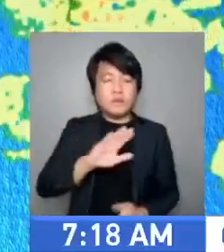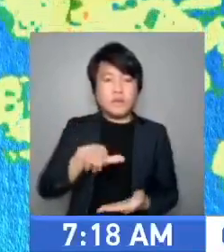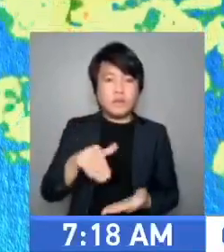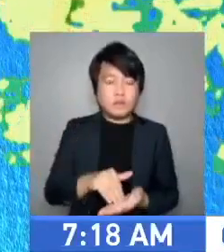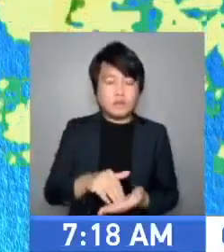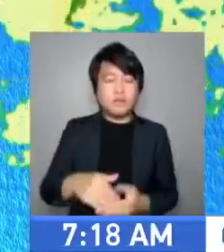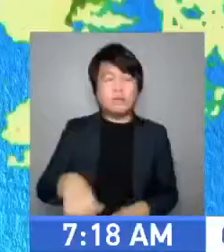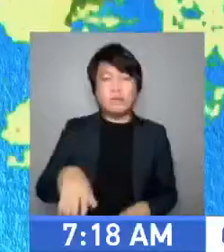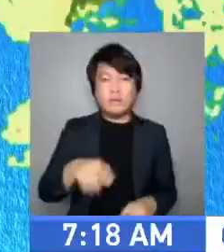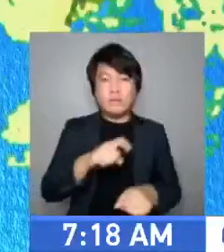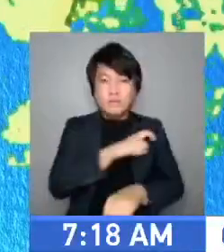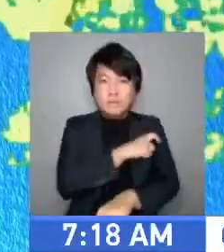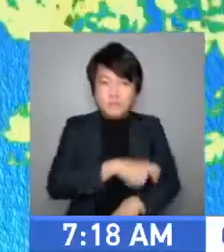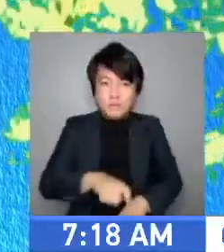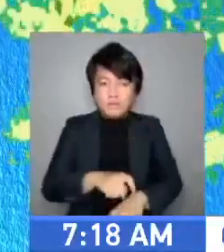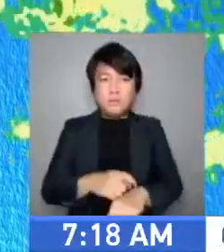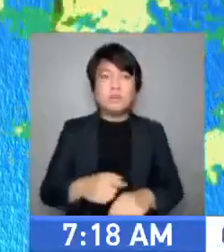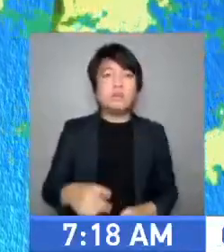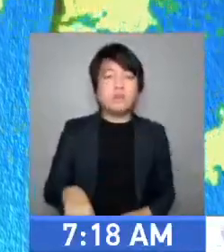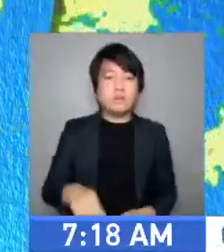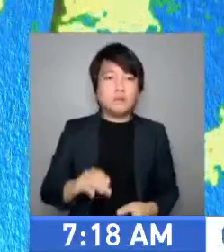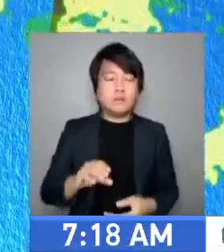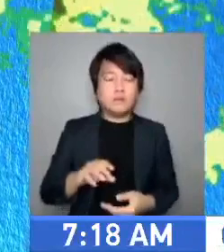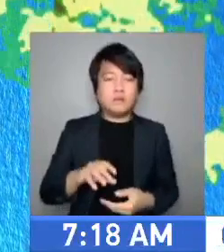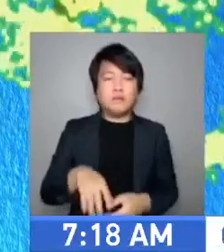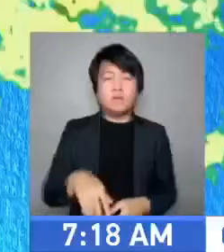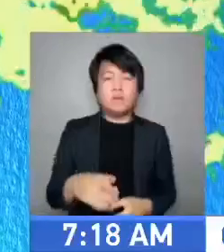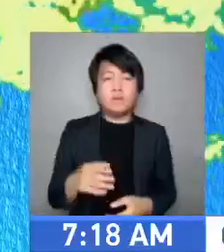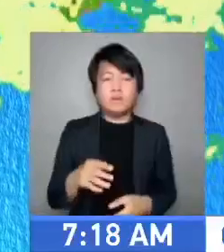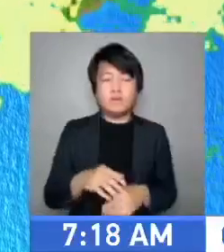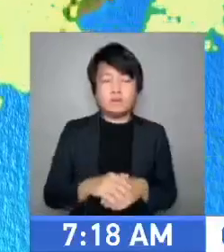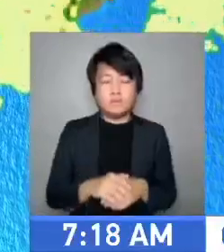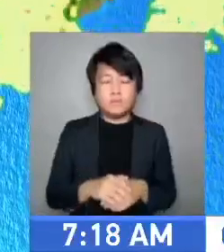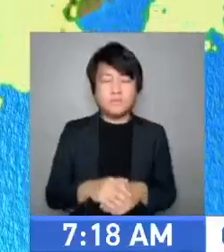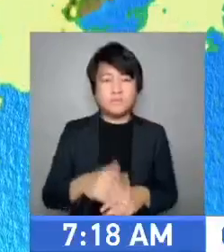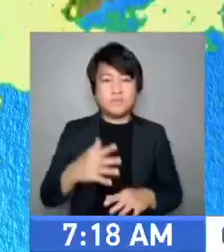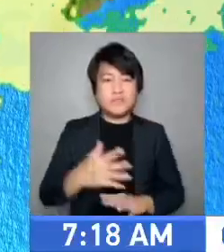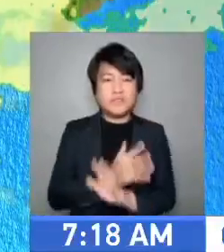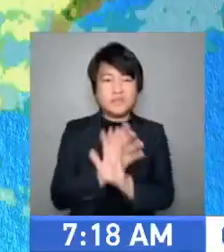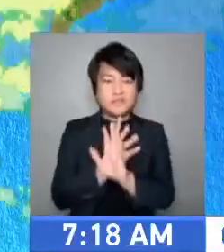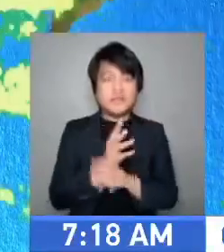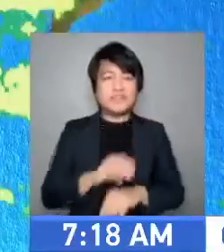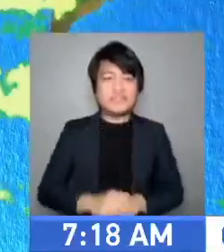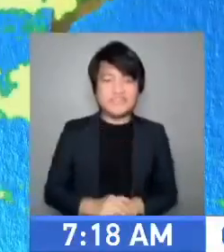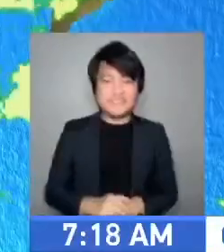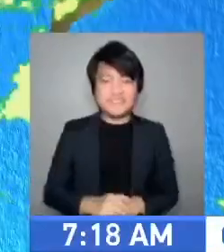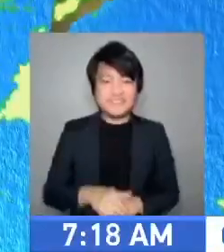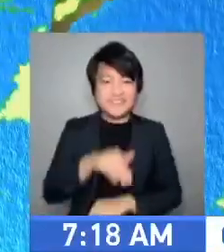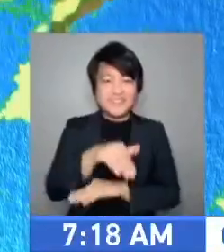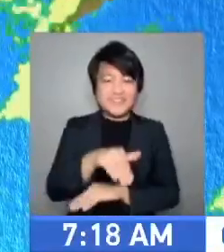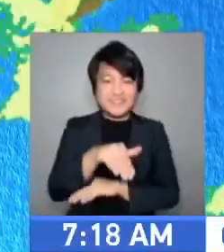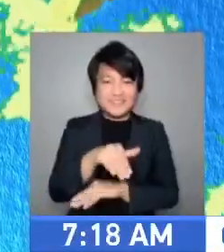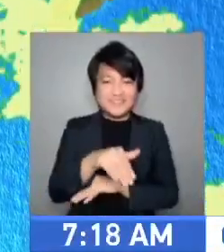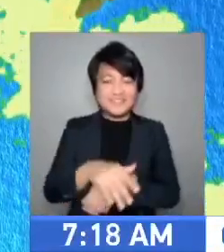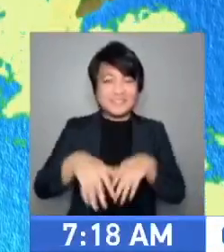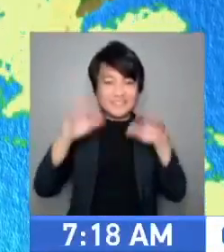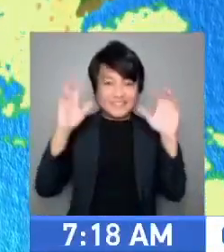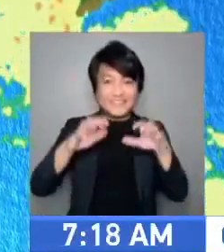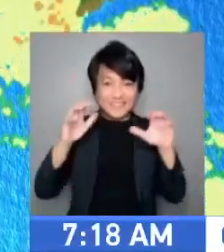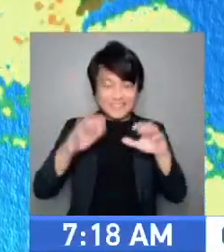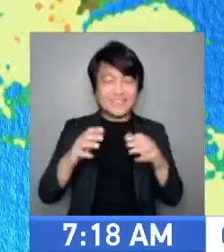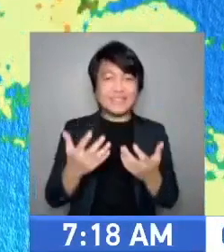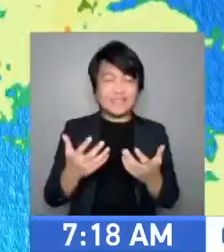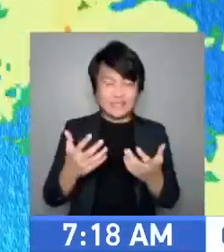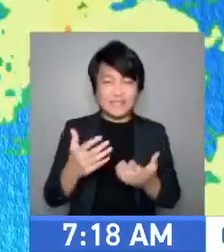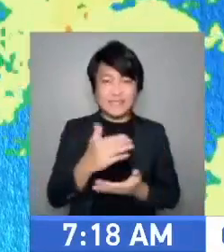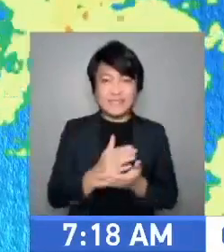Peninsula, Bangsamoro, Sokcergen at Davao Region. Pagsapit ng hapon, uulanin na rin ay pampanig ng bansa kasama na ang Metro